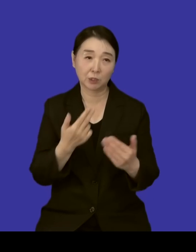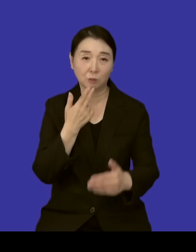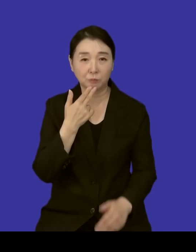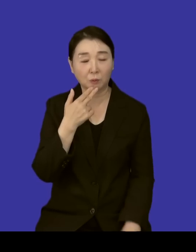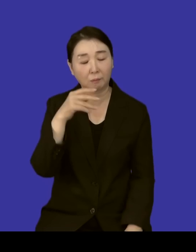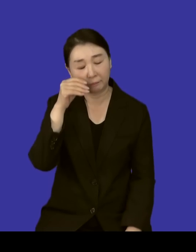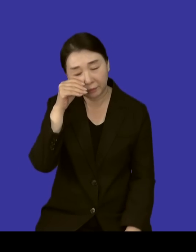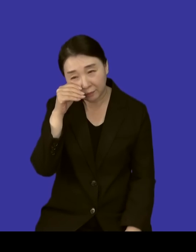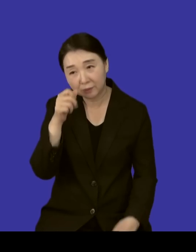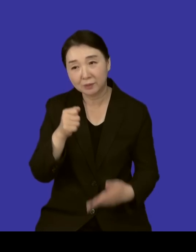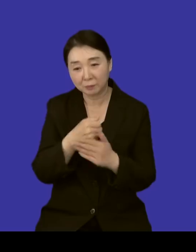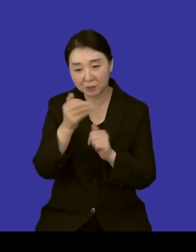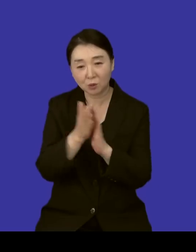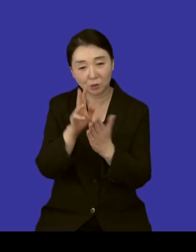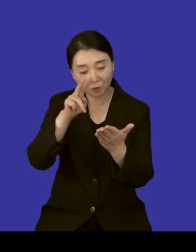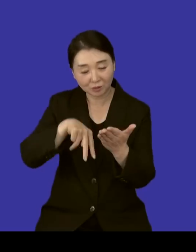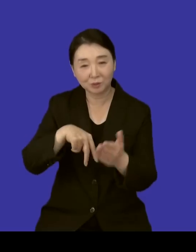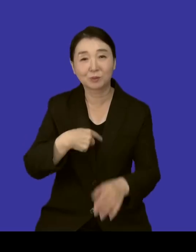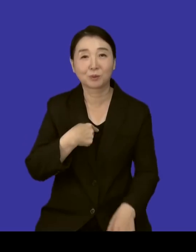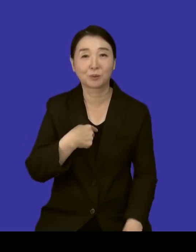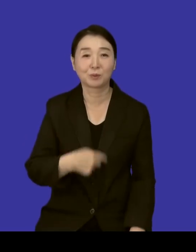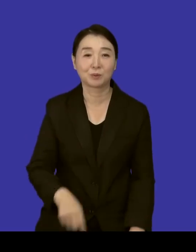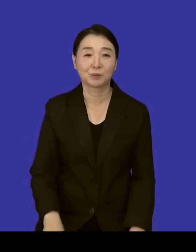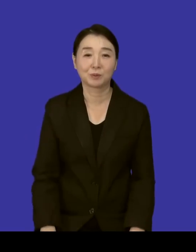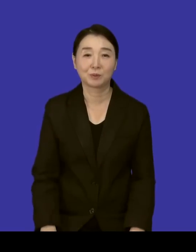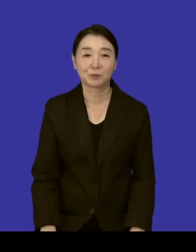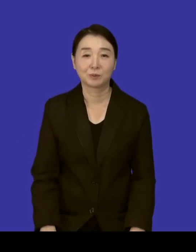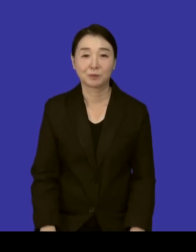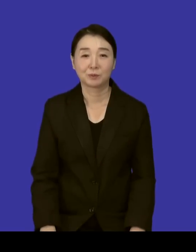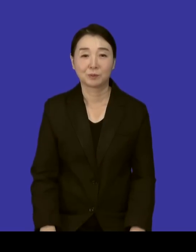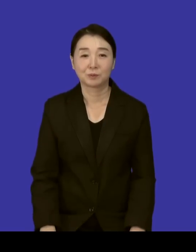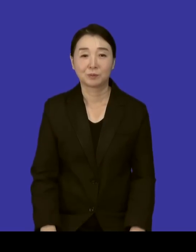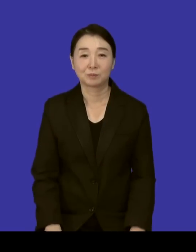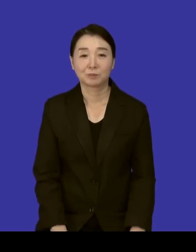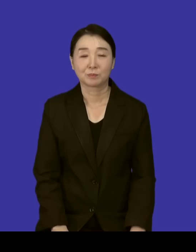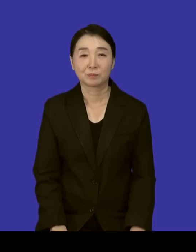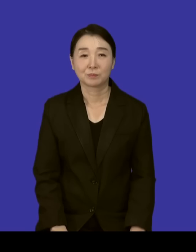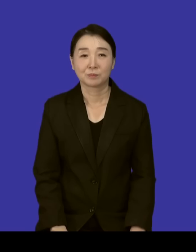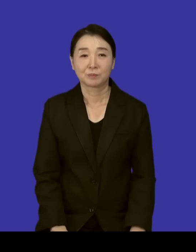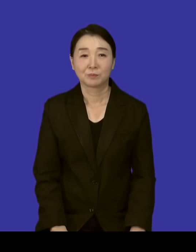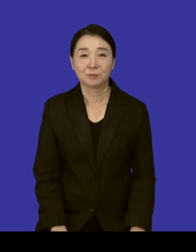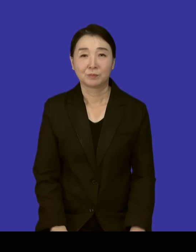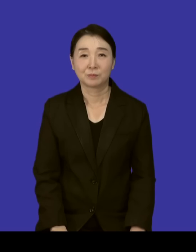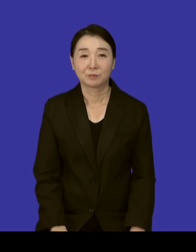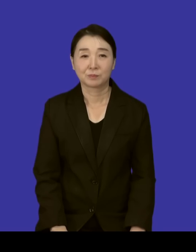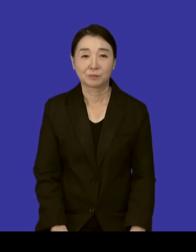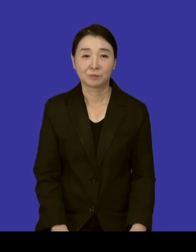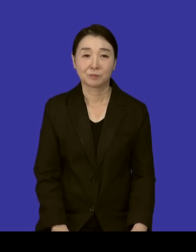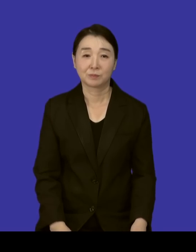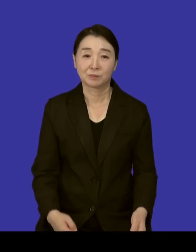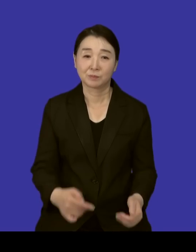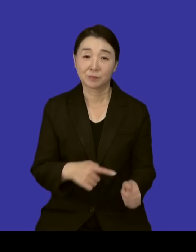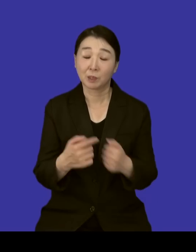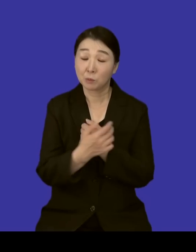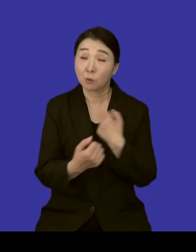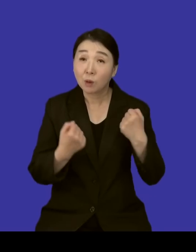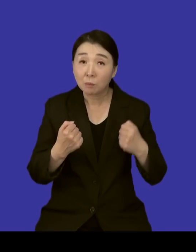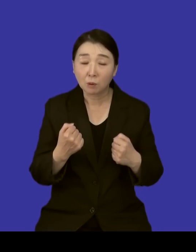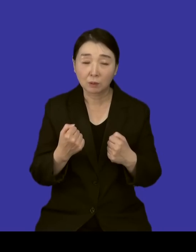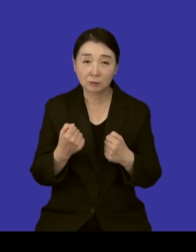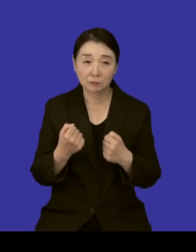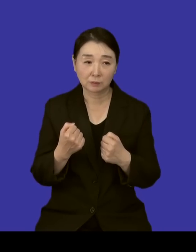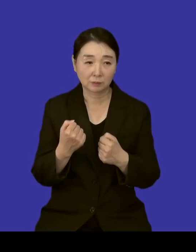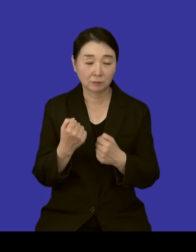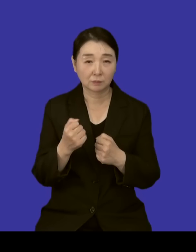성경을 봤다는 거 아니에요. 그러다가 어떻게 네. 그래서 건강은 제가 어떻게 이제 됐어요? 그날 남편하고 이제 외식을 네.